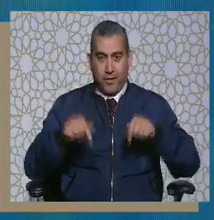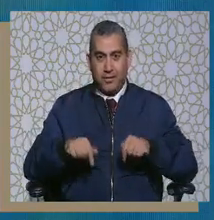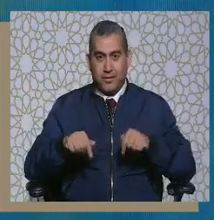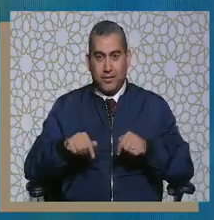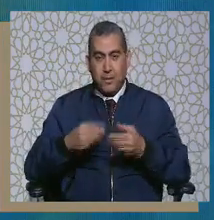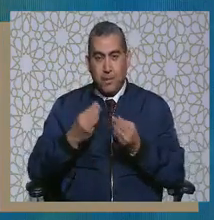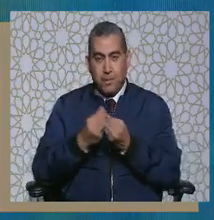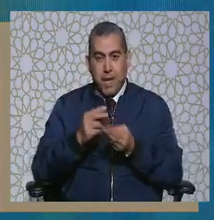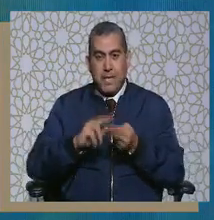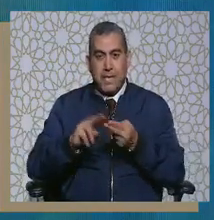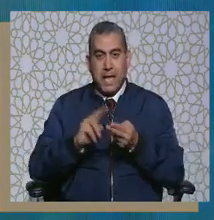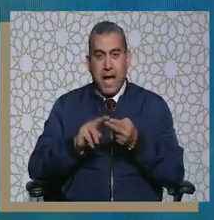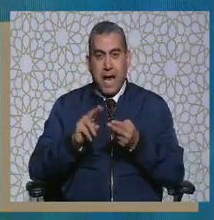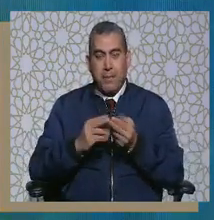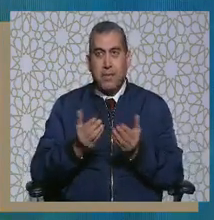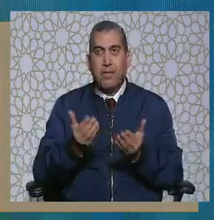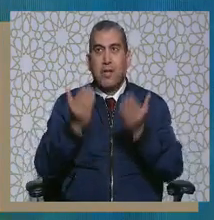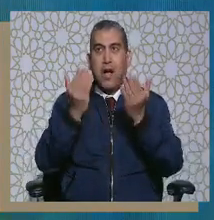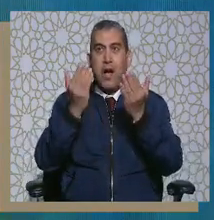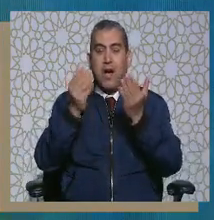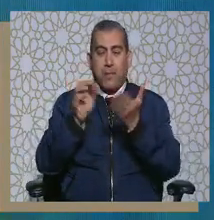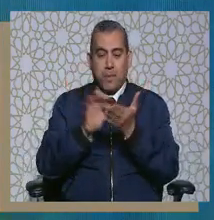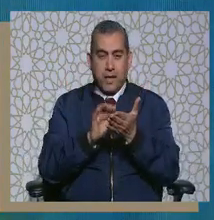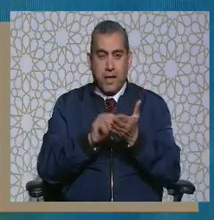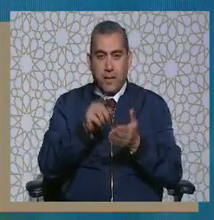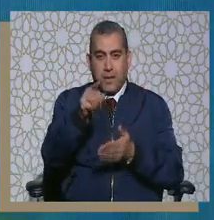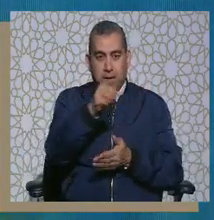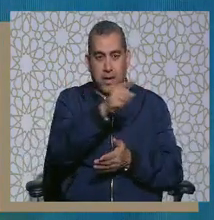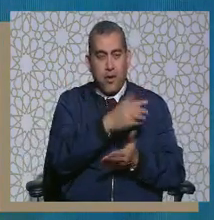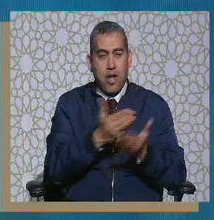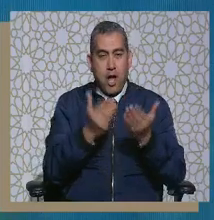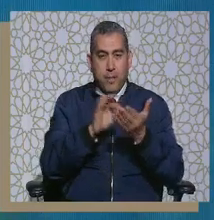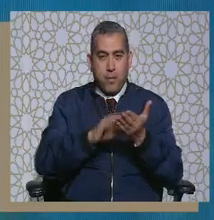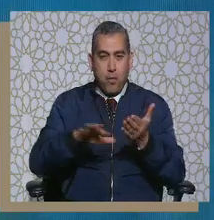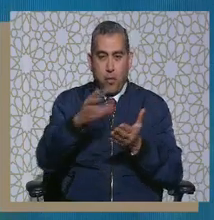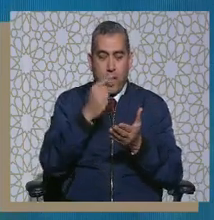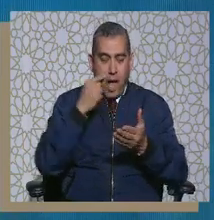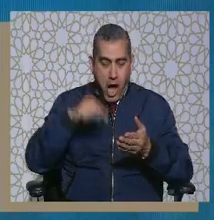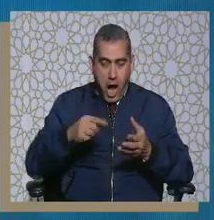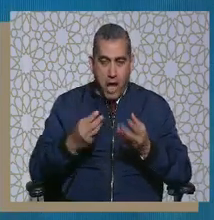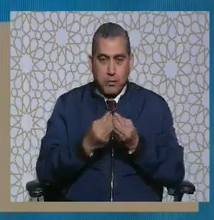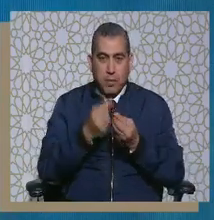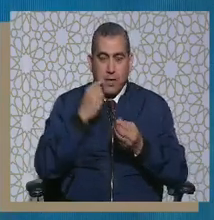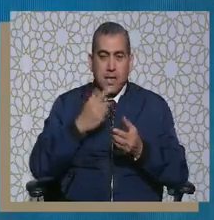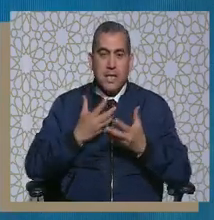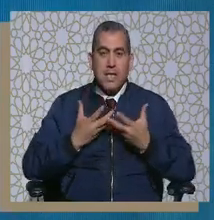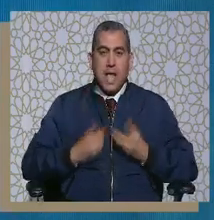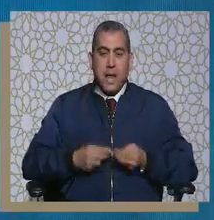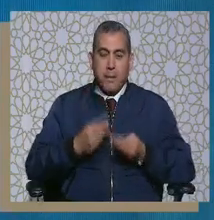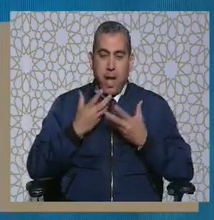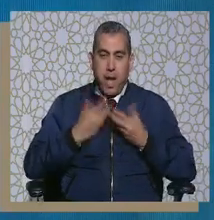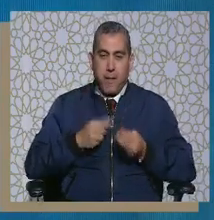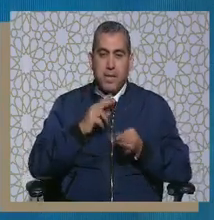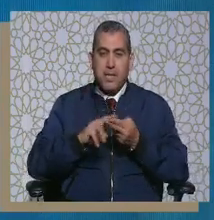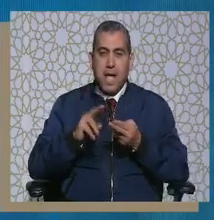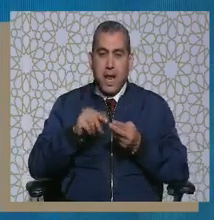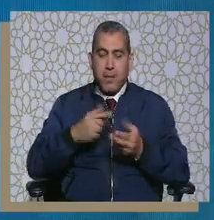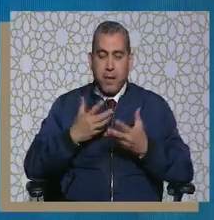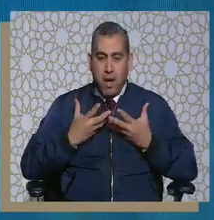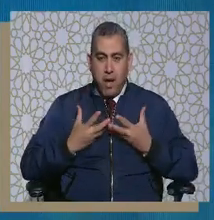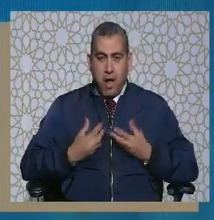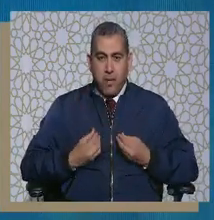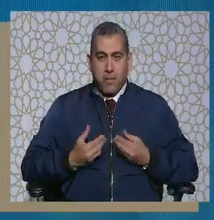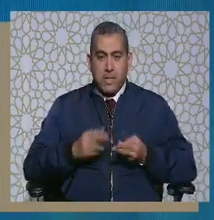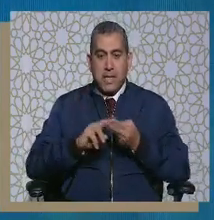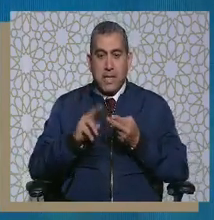سلام يا رب ربنا يكتبه لكل واحد فينا عشان يعيش في سلام ويعيش في امان ويعيش في راحه وهو